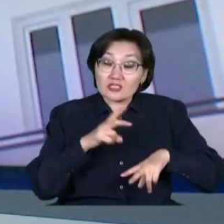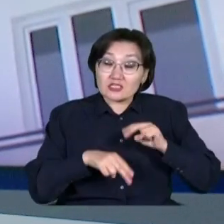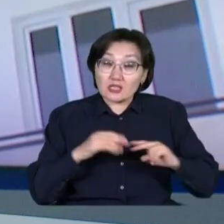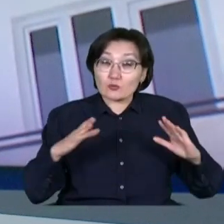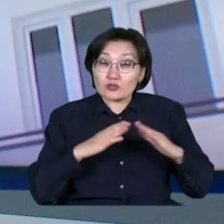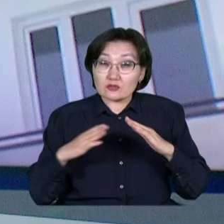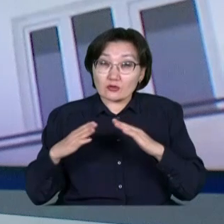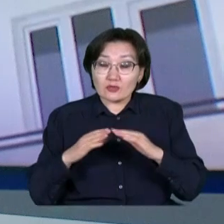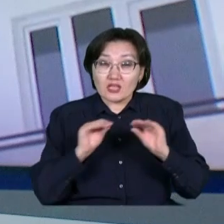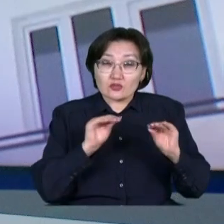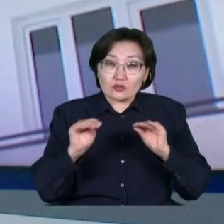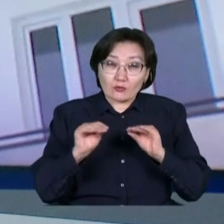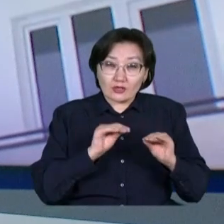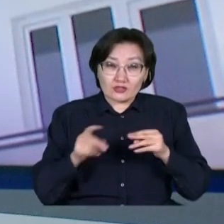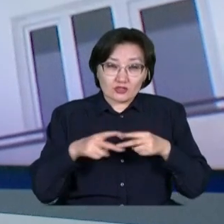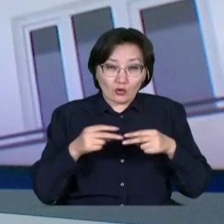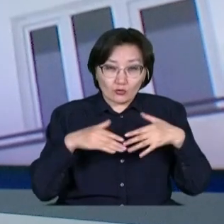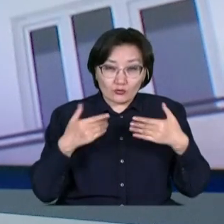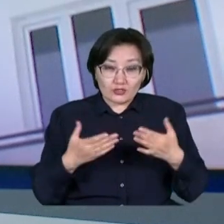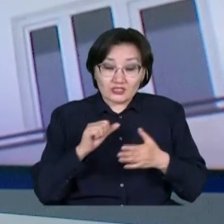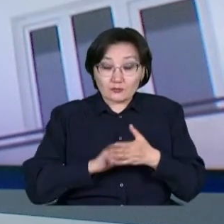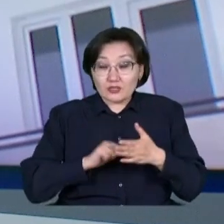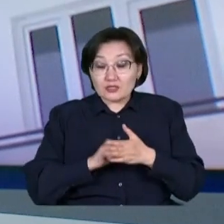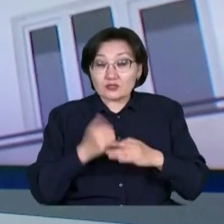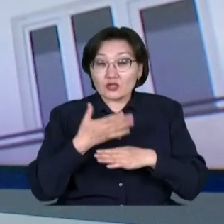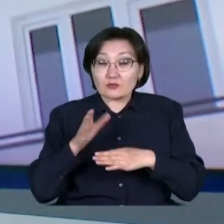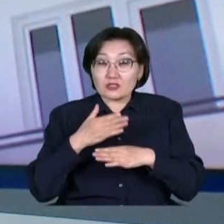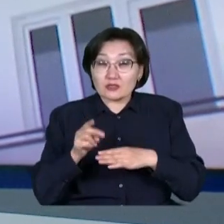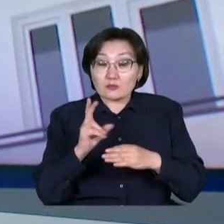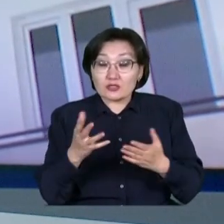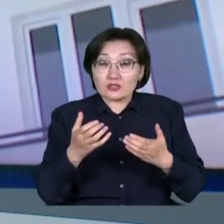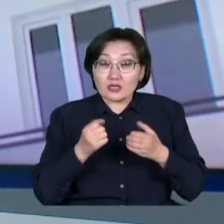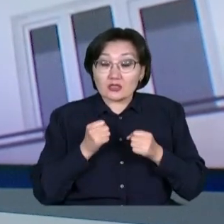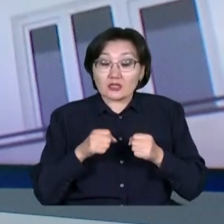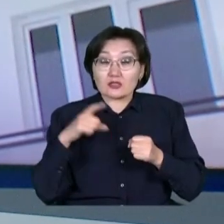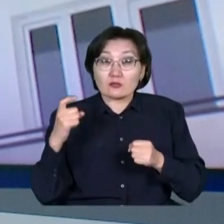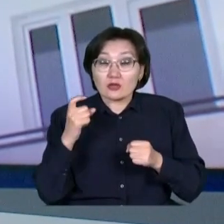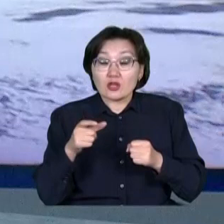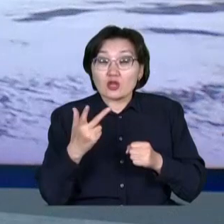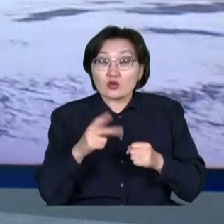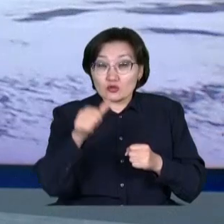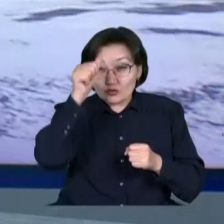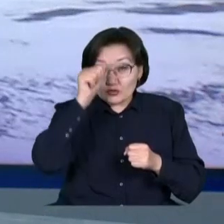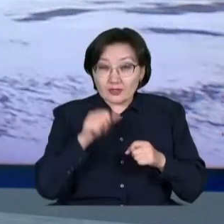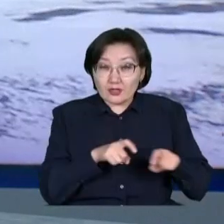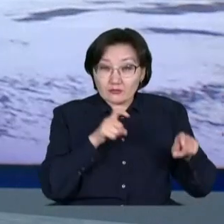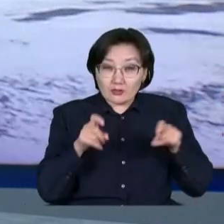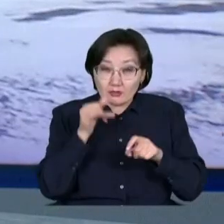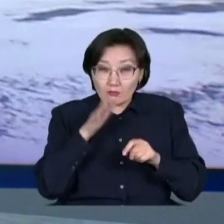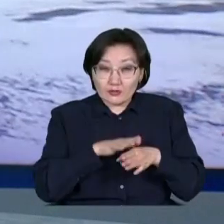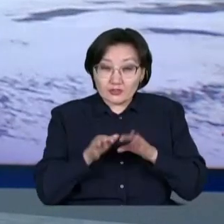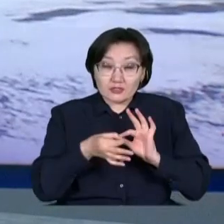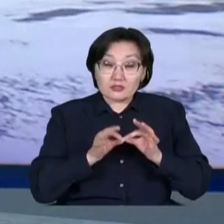баспаналар инфрақұрылымға қосылмаған. Салдарынан ипотекаға пәтер алған үй иелері 3 айдан бері қоныстан алмай жүр.